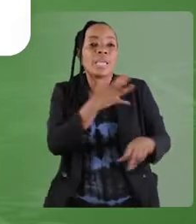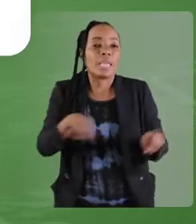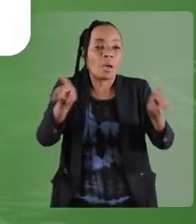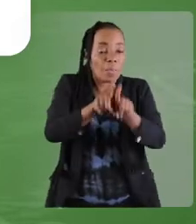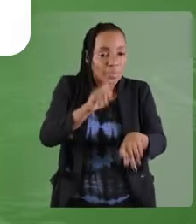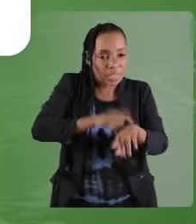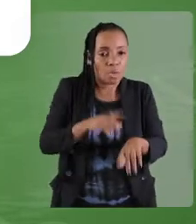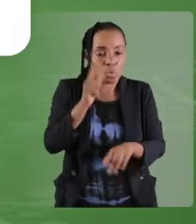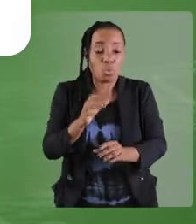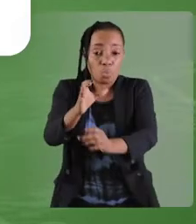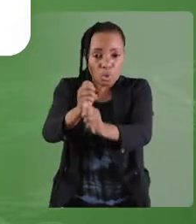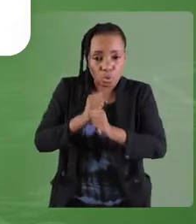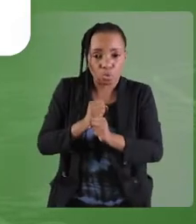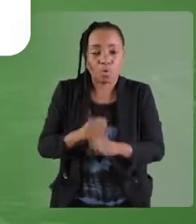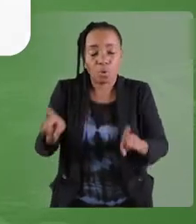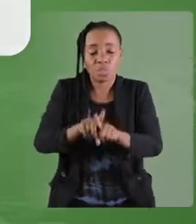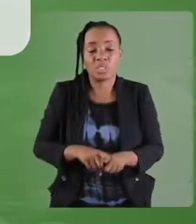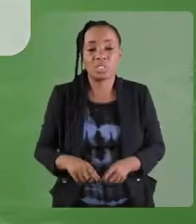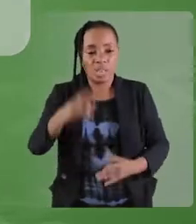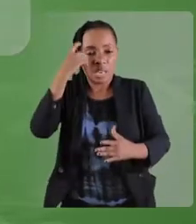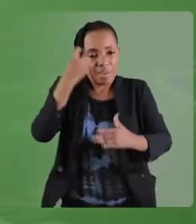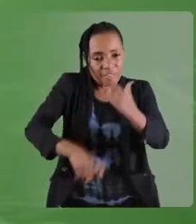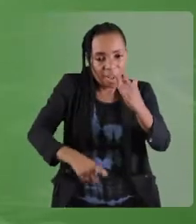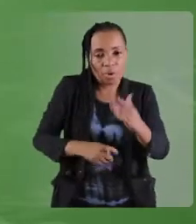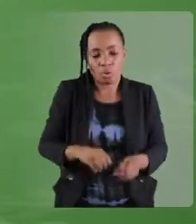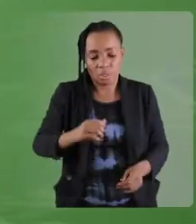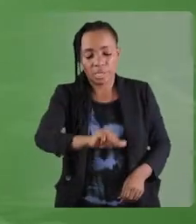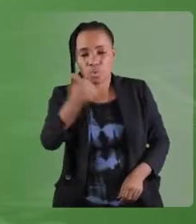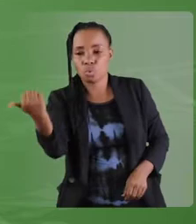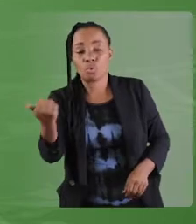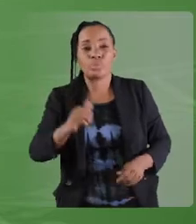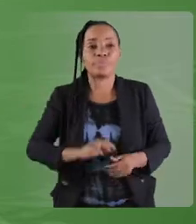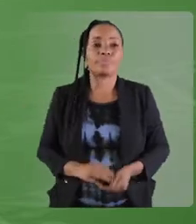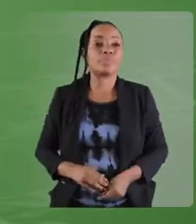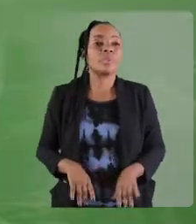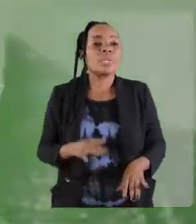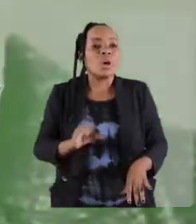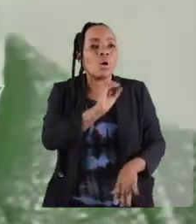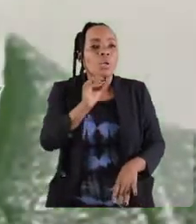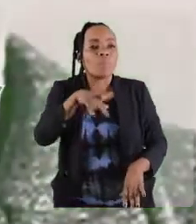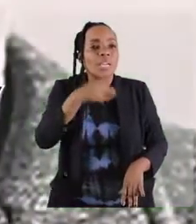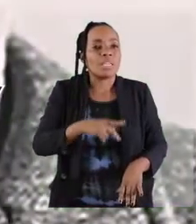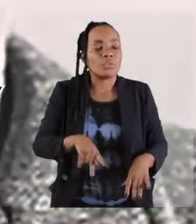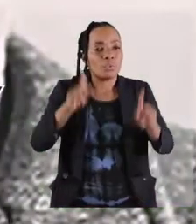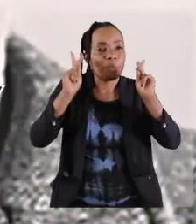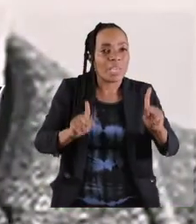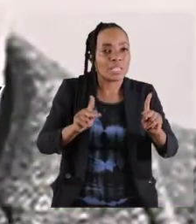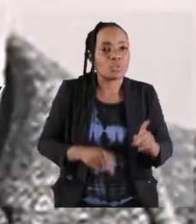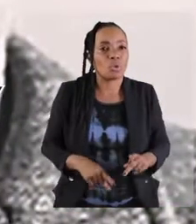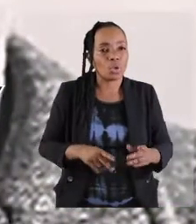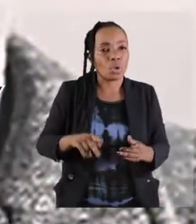temps, il est capable de recevoir les valeurs des autres. D'ailleurs, nous retenons avec Antoine de